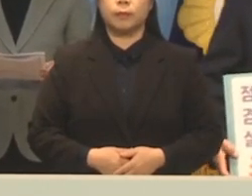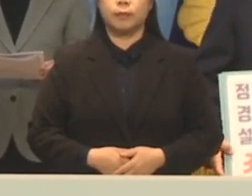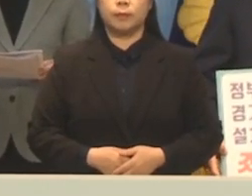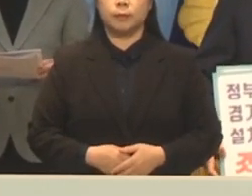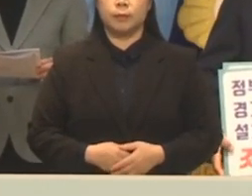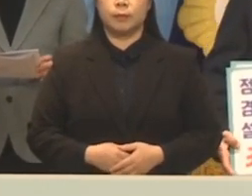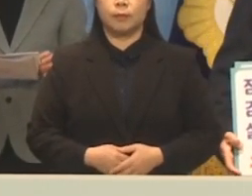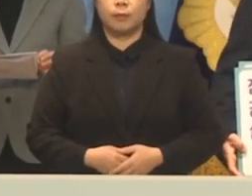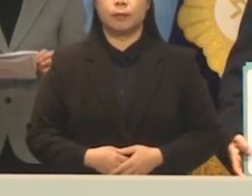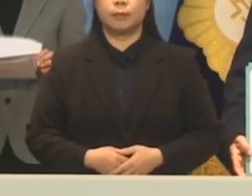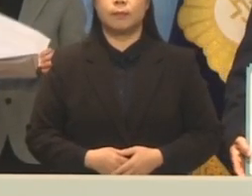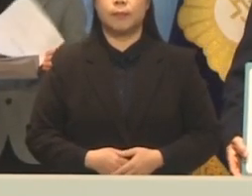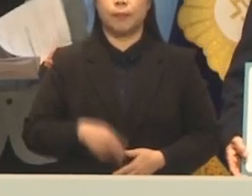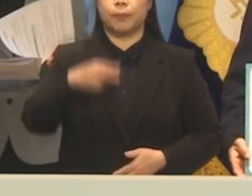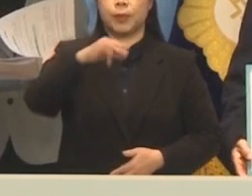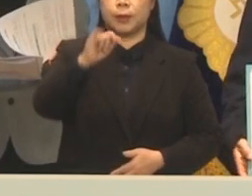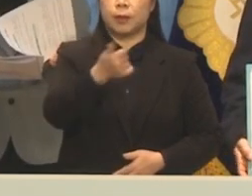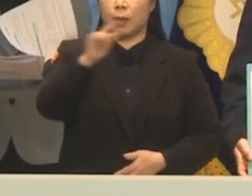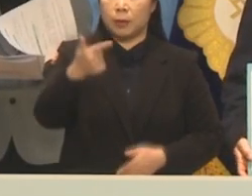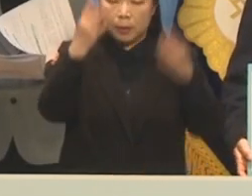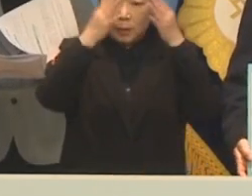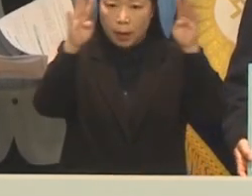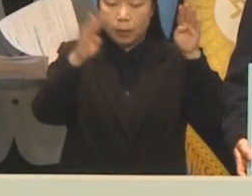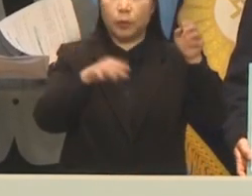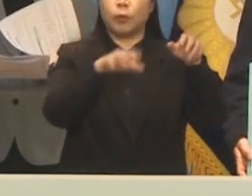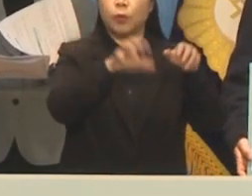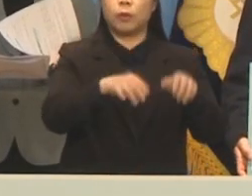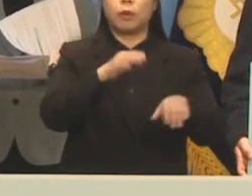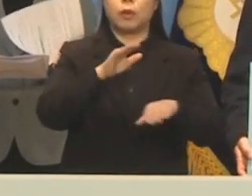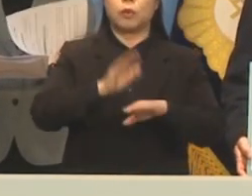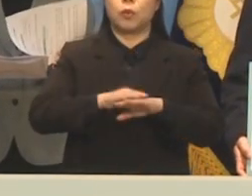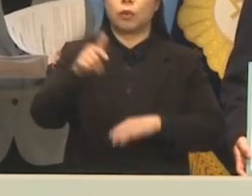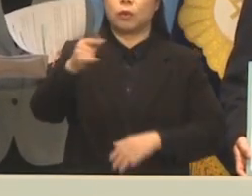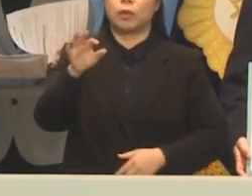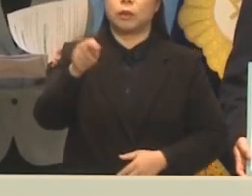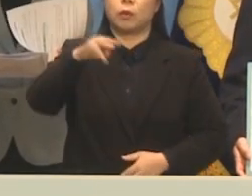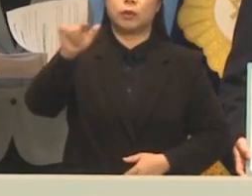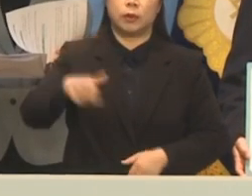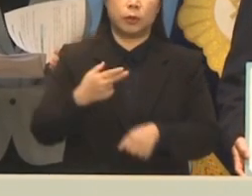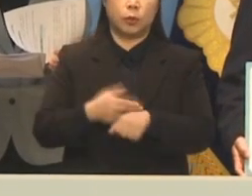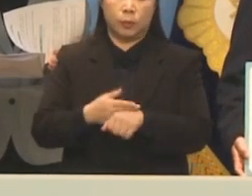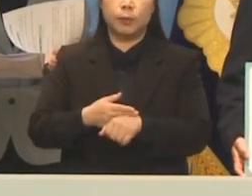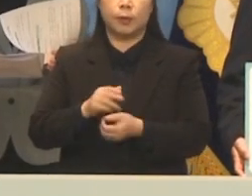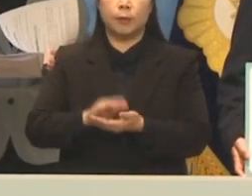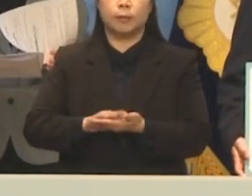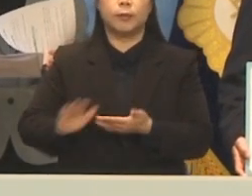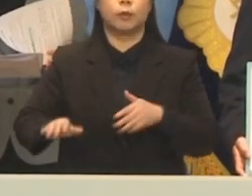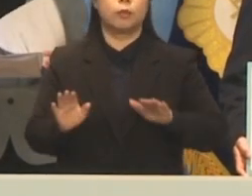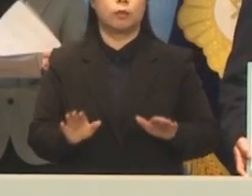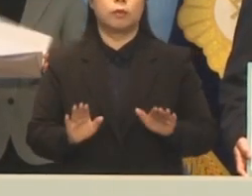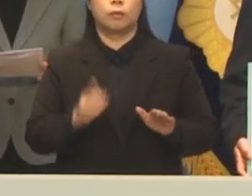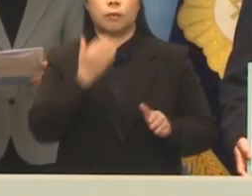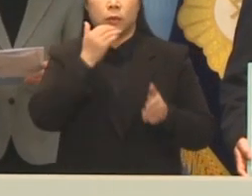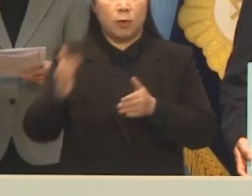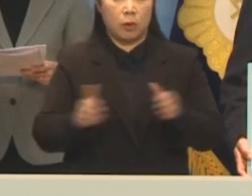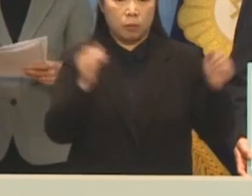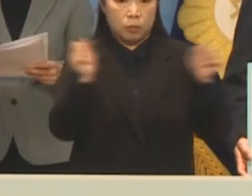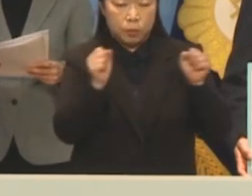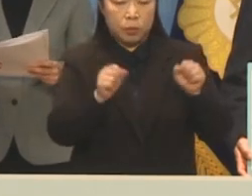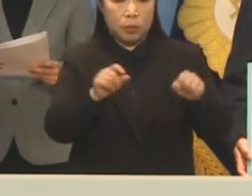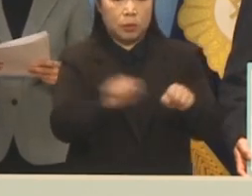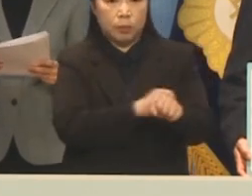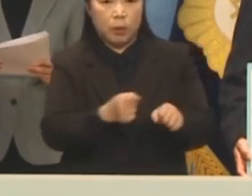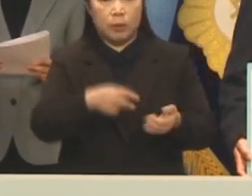예, 신한대학교 손경식 교수입니다. 오늘 경기북부